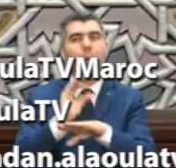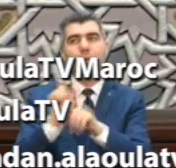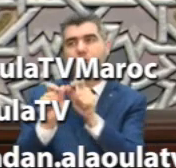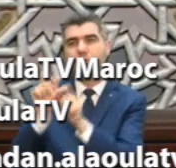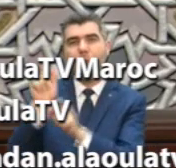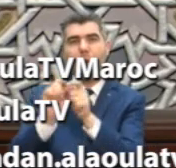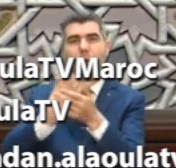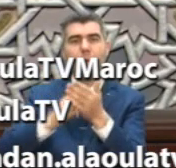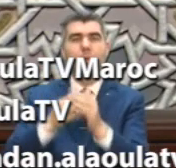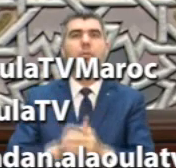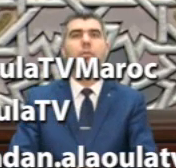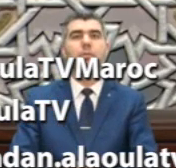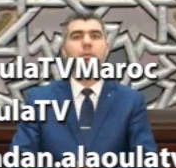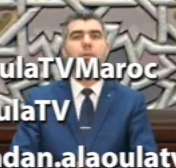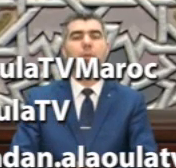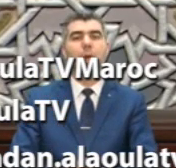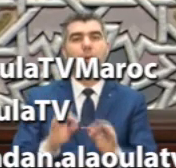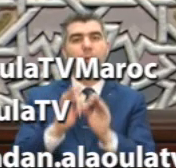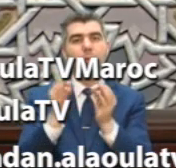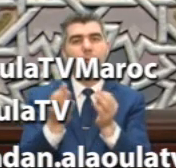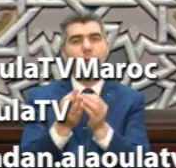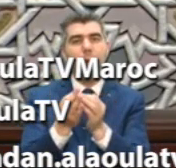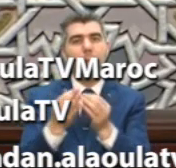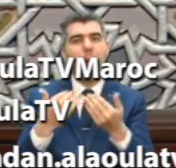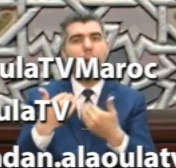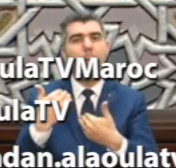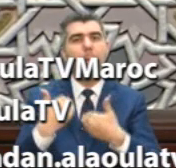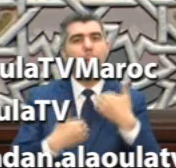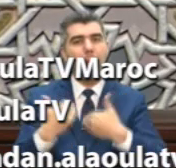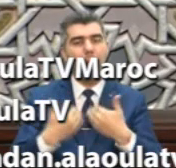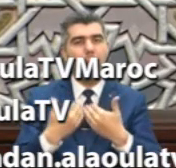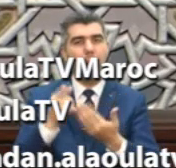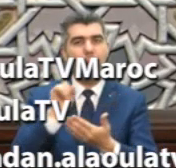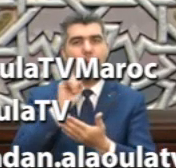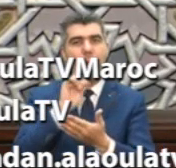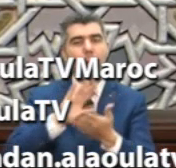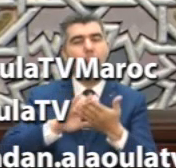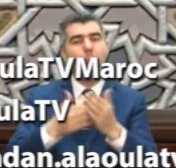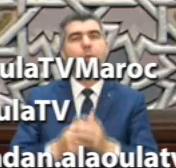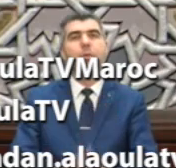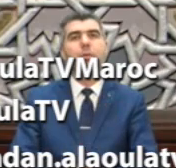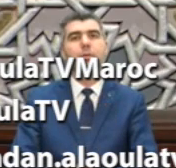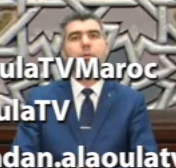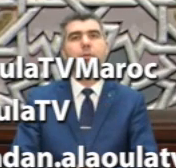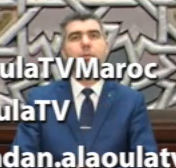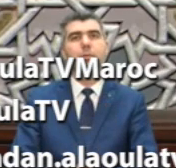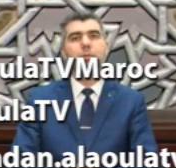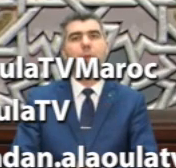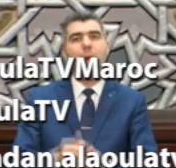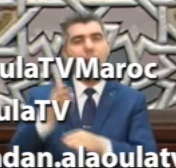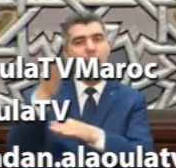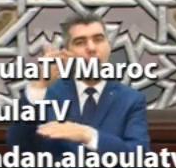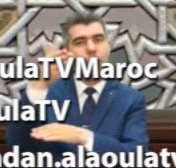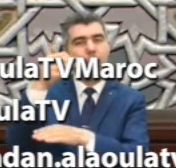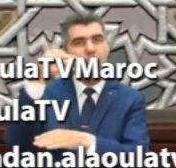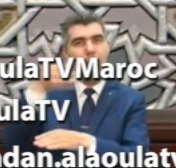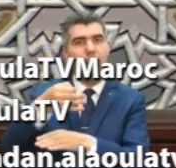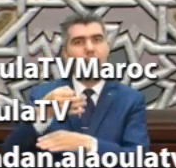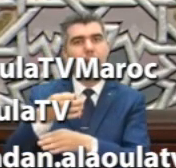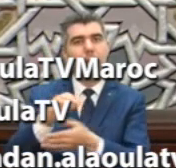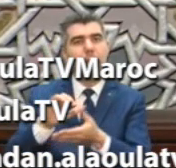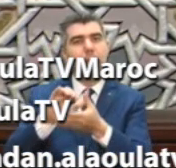العمومية، الأسرة والتضامن والمساواة والتنمية الاجتماعية، الشؤون الخارجية والتعاون